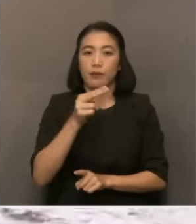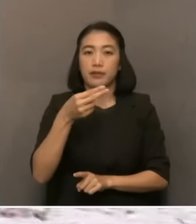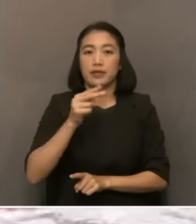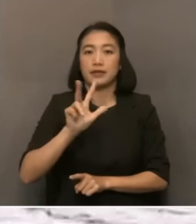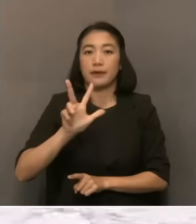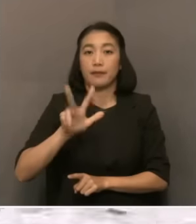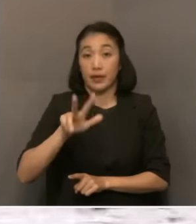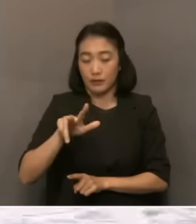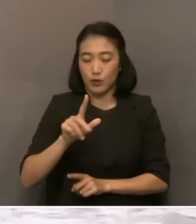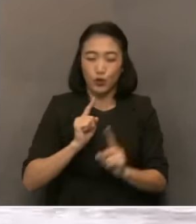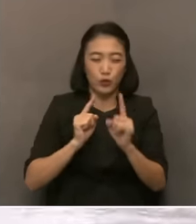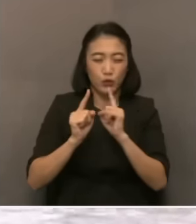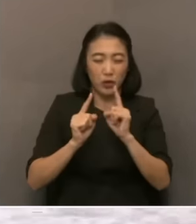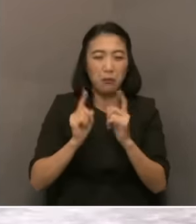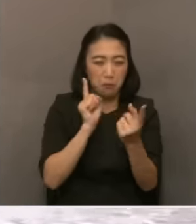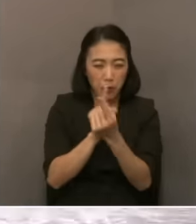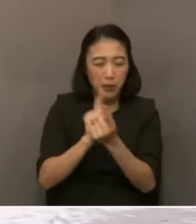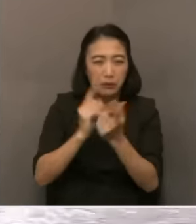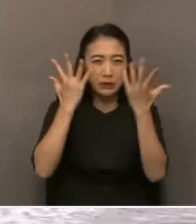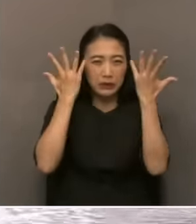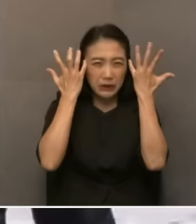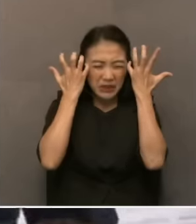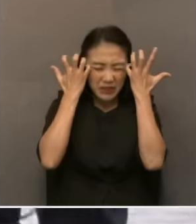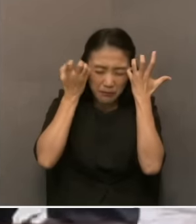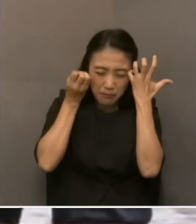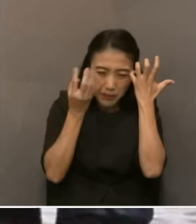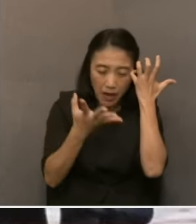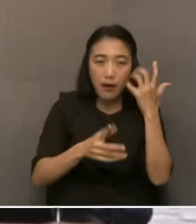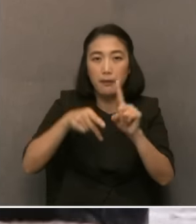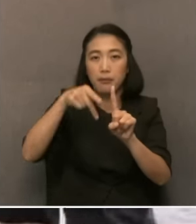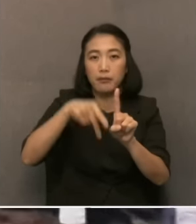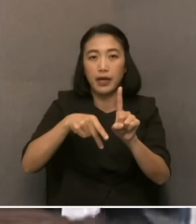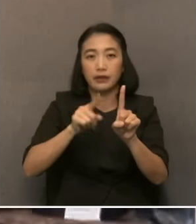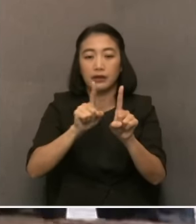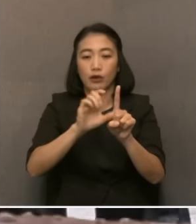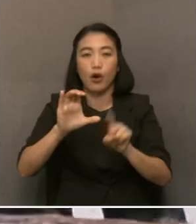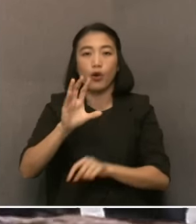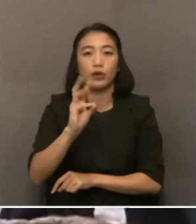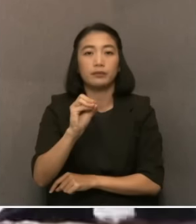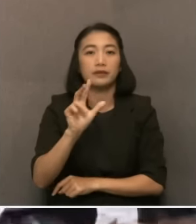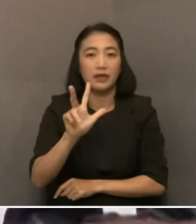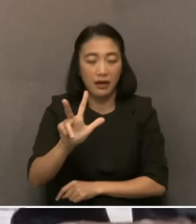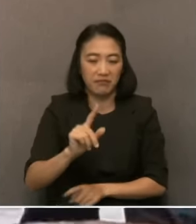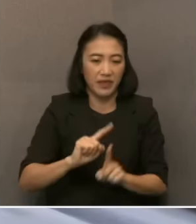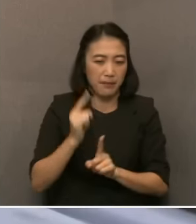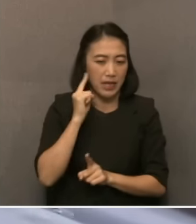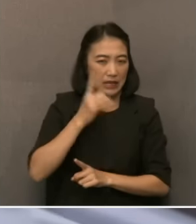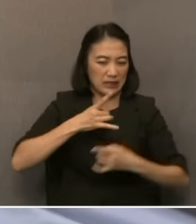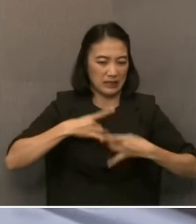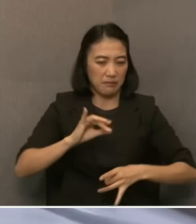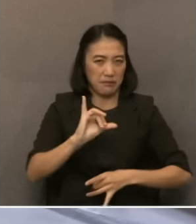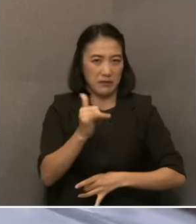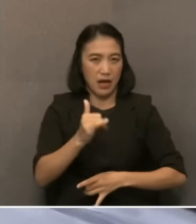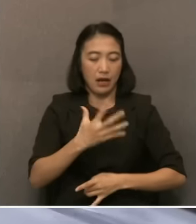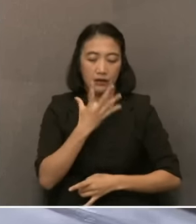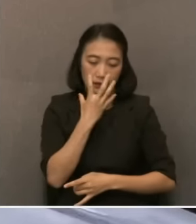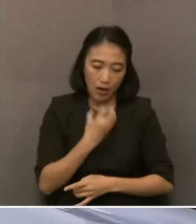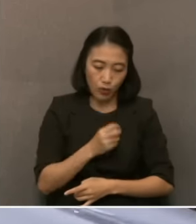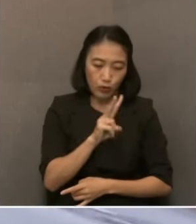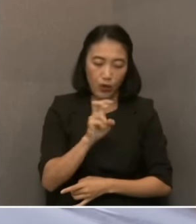ว่ามีอาการเครียดสูง 1,1163คนเสี่ยงซึมเศร้า 215